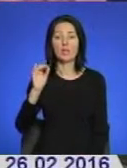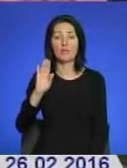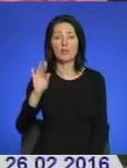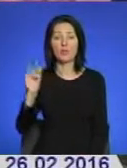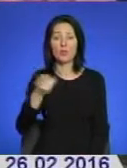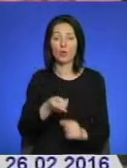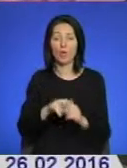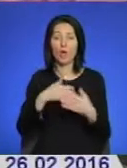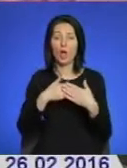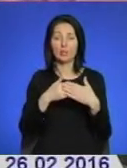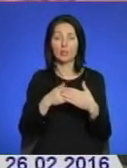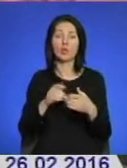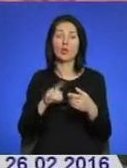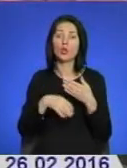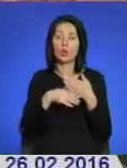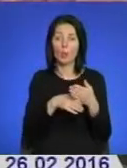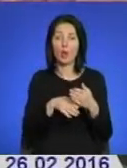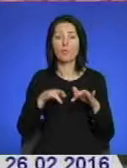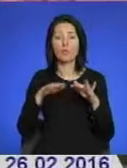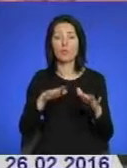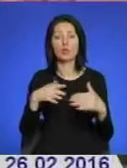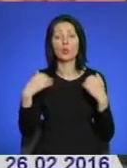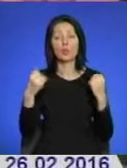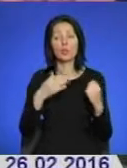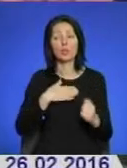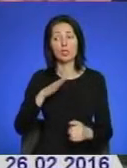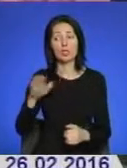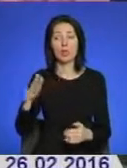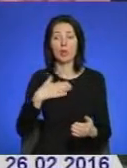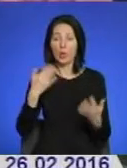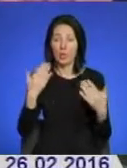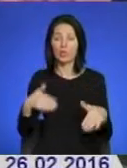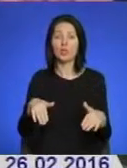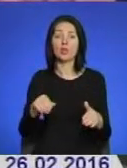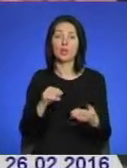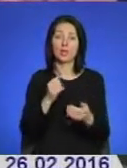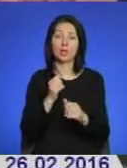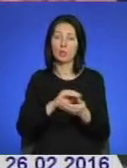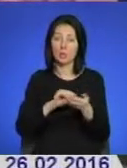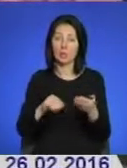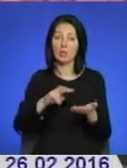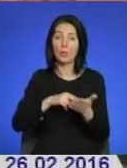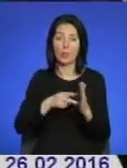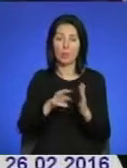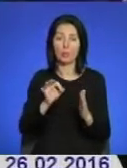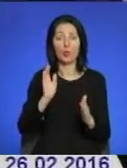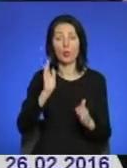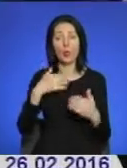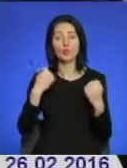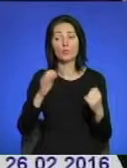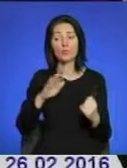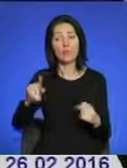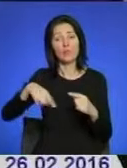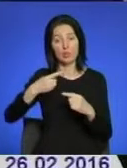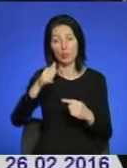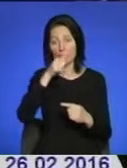до цього процесу оздоровлення наших дітей. І ми вже з ним намалювали плани про оздоровлення дітей в наступному році. Не оминули